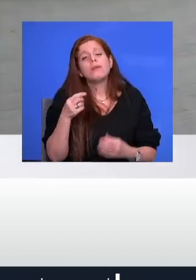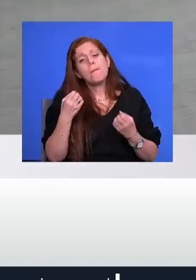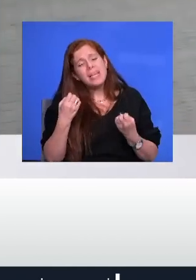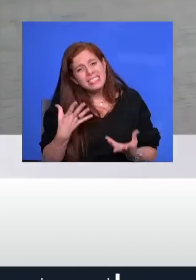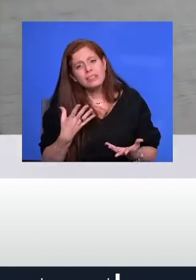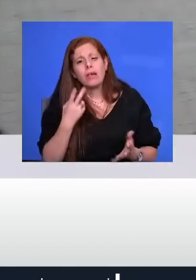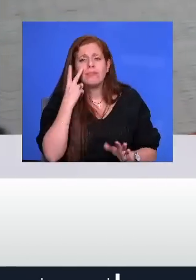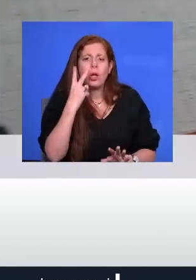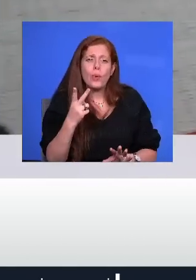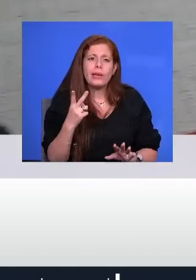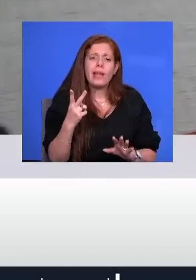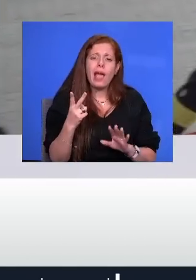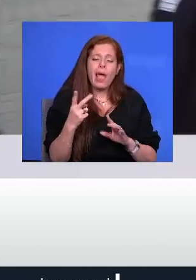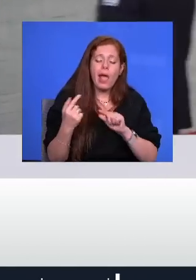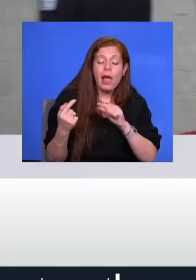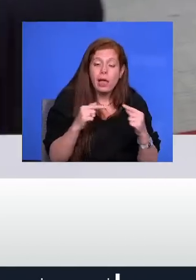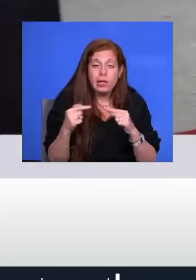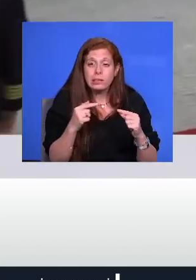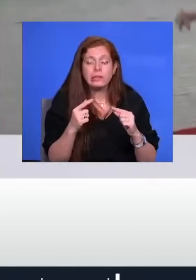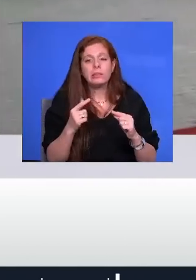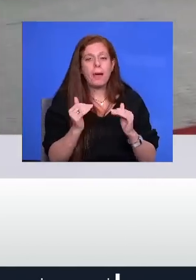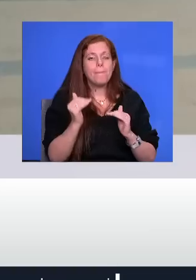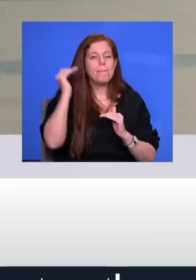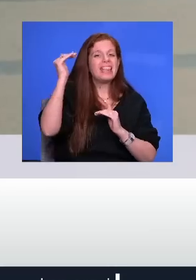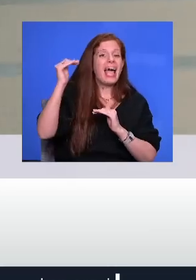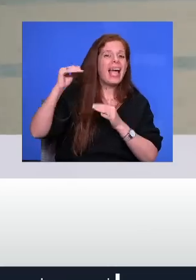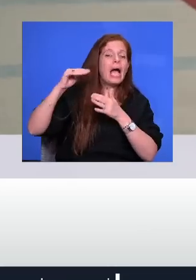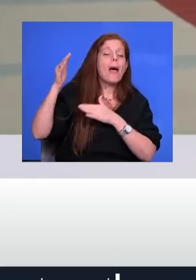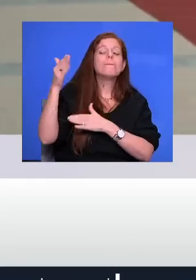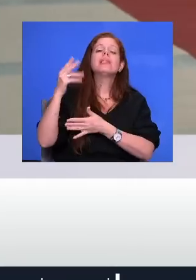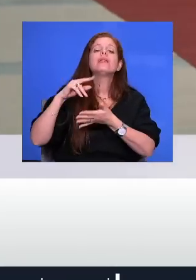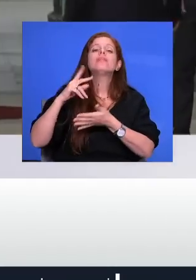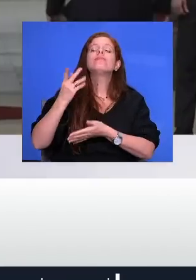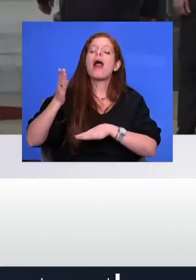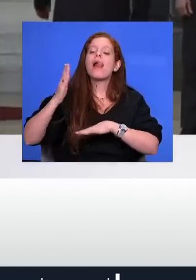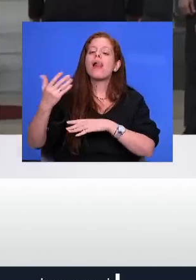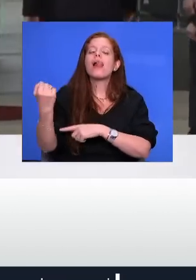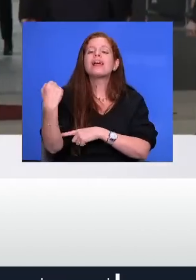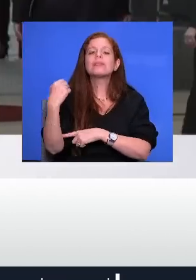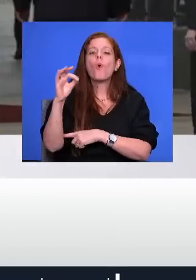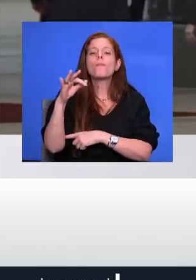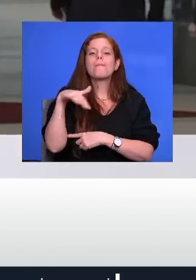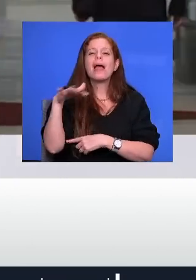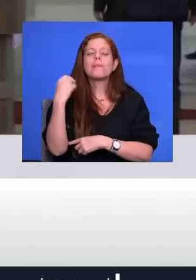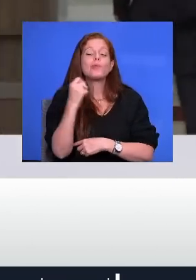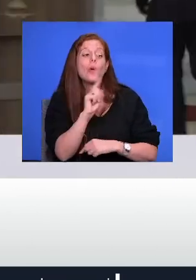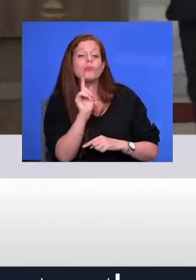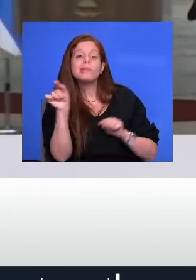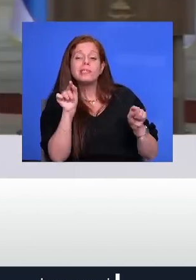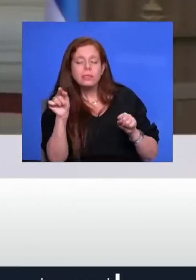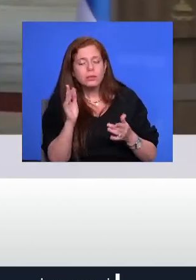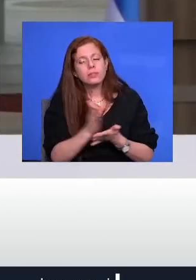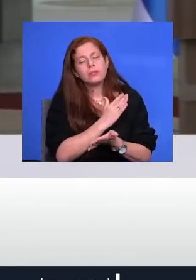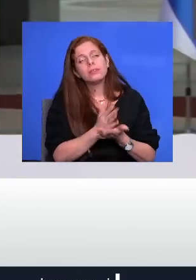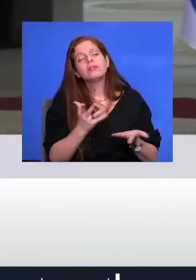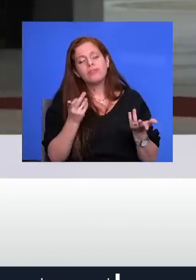כאן כיפופי ידיים בדרג המדיני על הסמכויות במערכת הביטחון, ואין ספק שזה ישפיע,